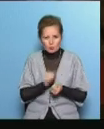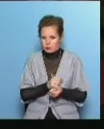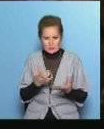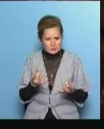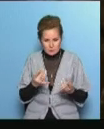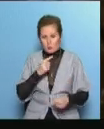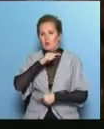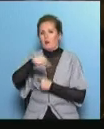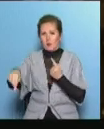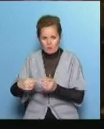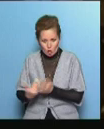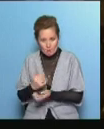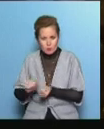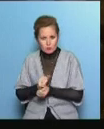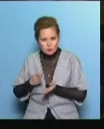раз приходится